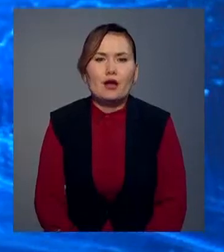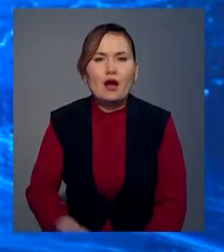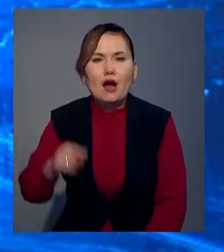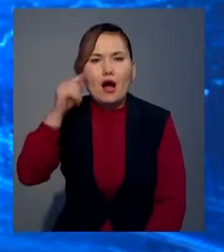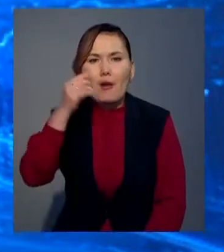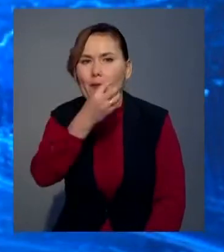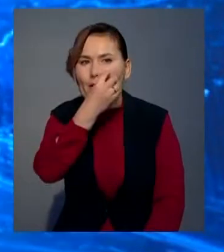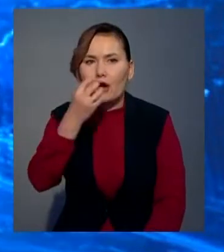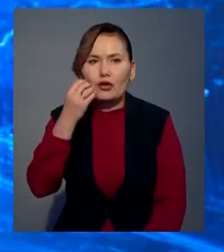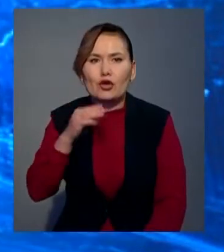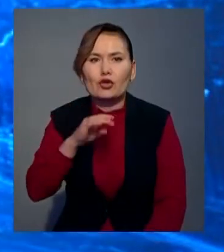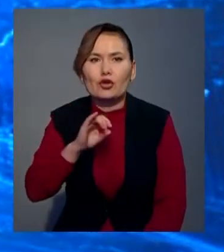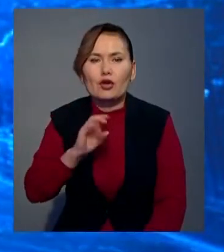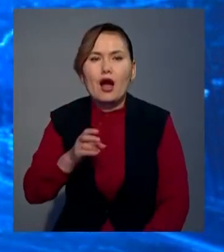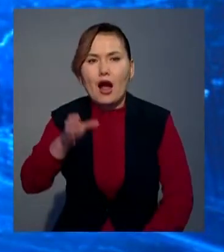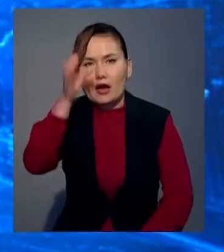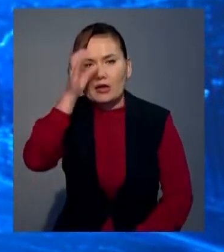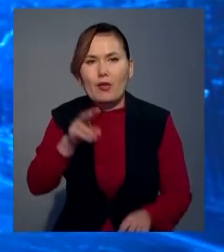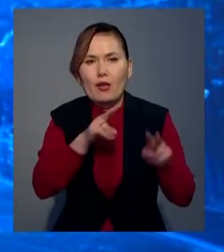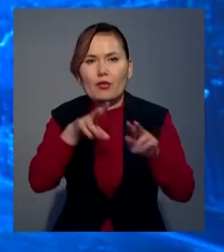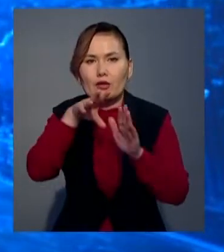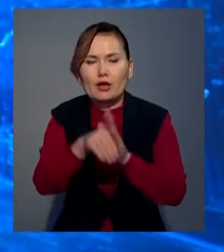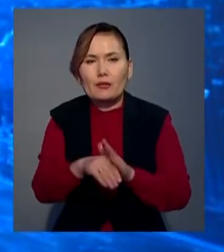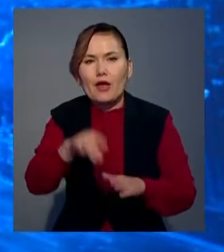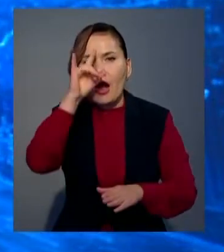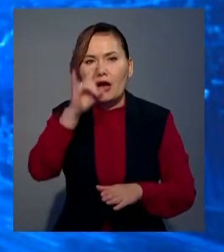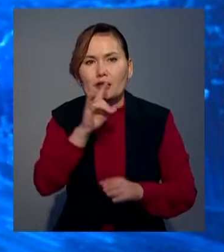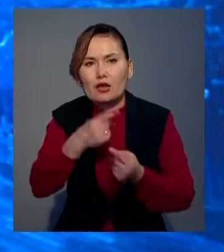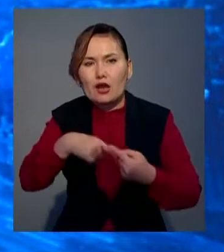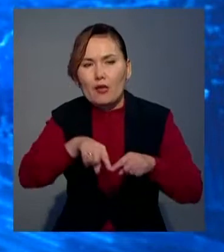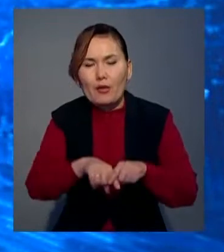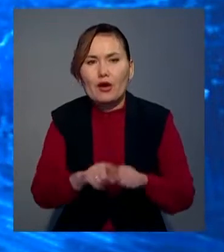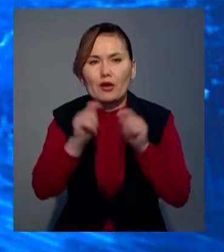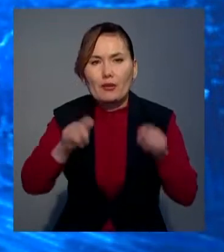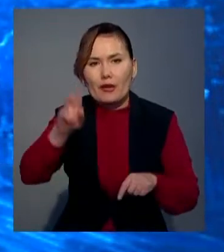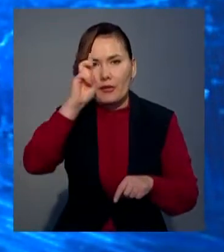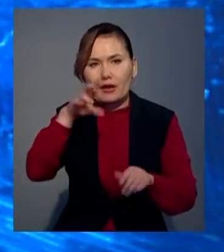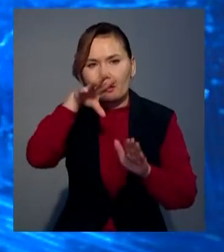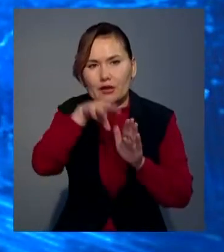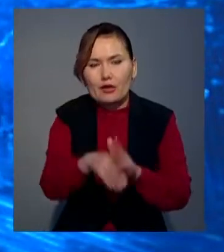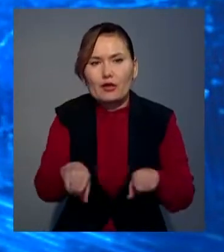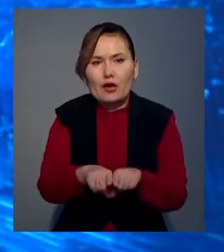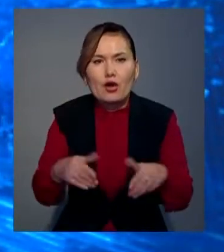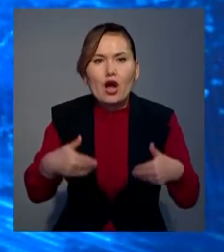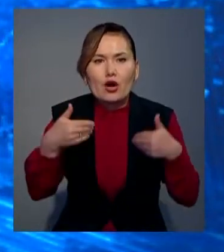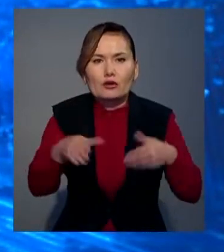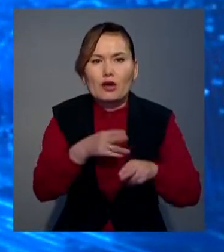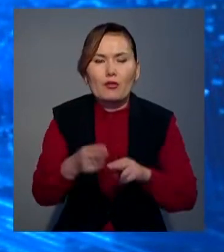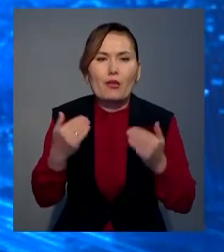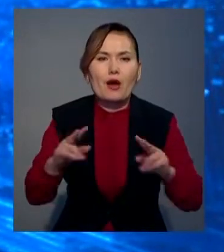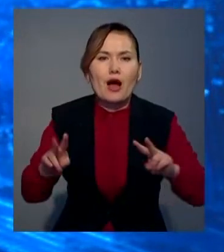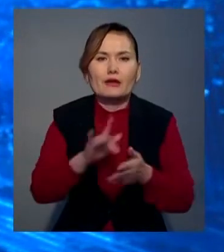Монголия Түркі Академиясына бақылаушы атануы мүмкін. Еліміз ұйымды құрушы мемлекеттердің бірі ретінде осындай ұсыныш жасады. Бүгін